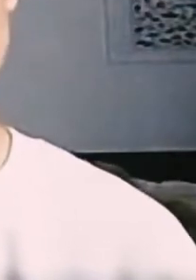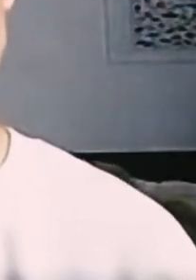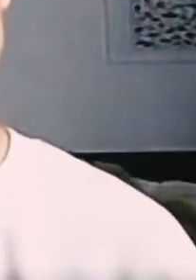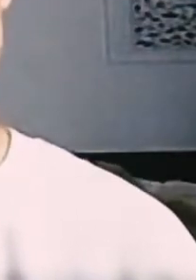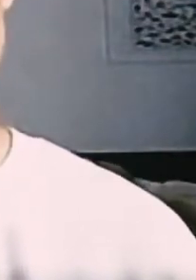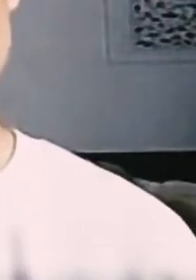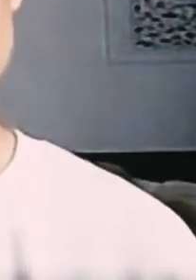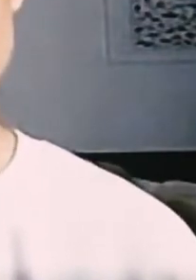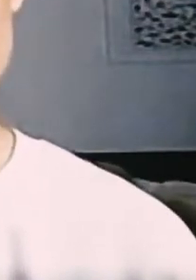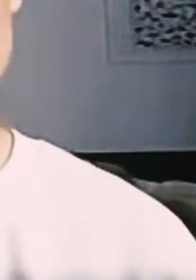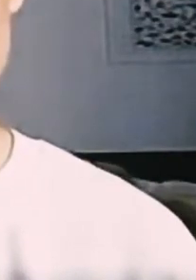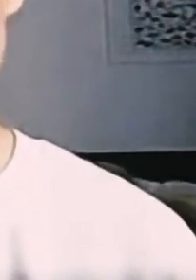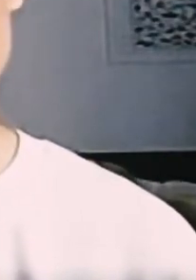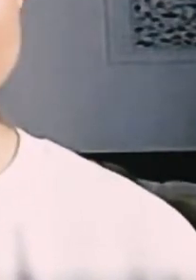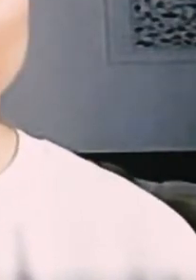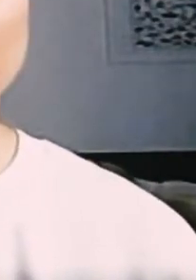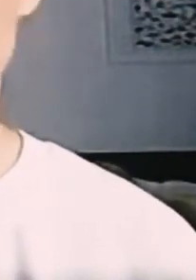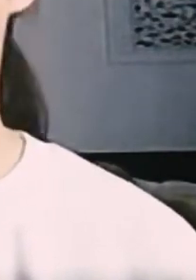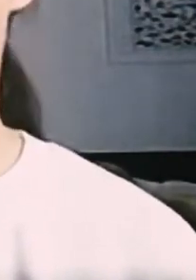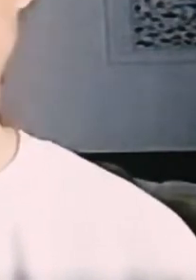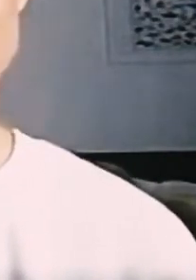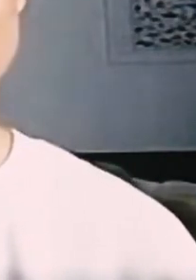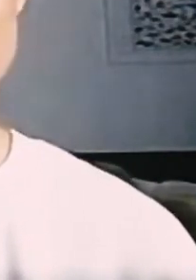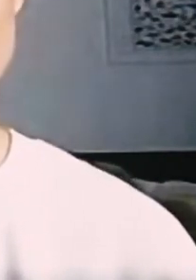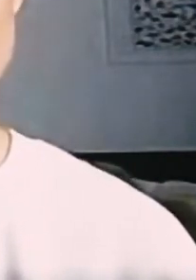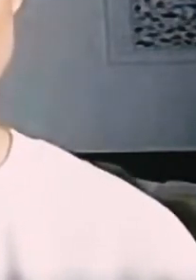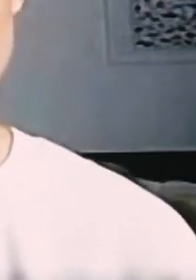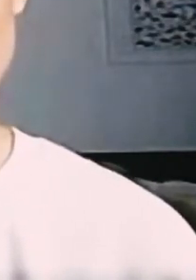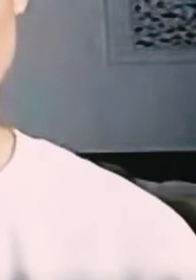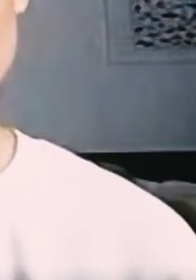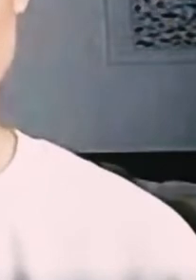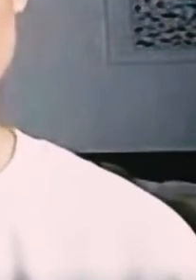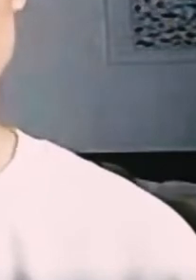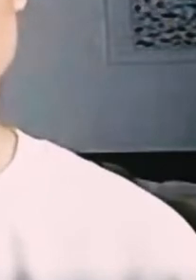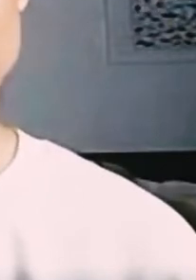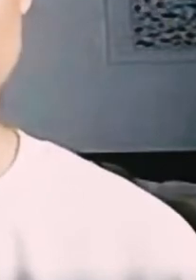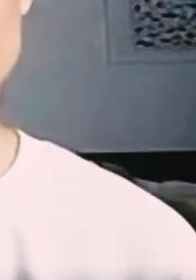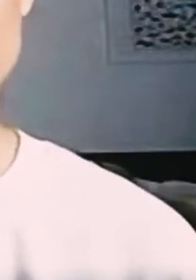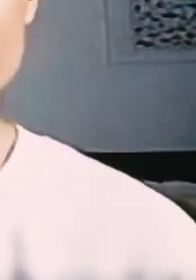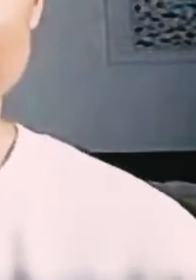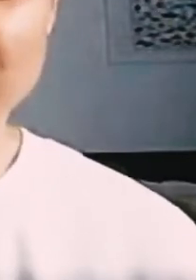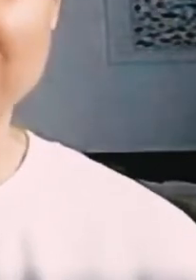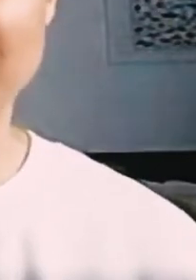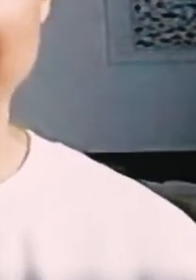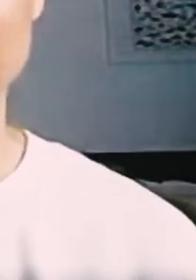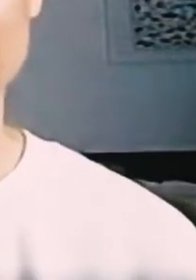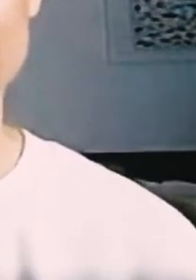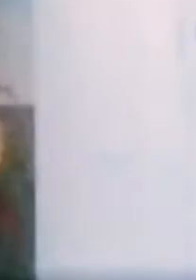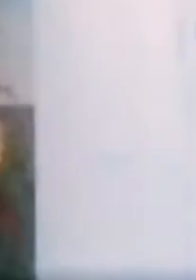produktami więc w ogóle się nie obawiamy o niedostępności